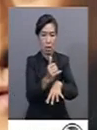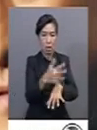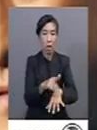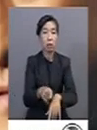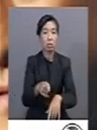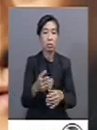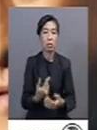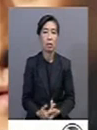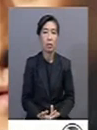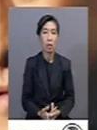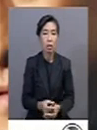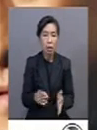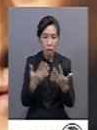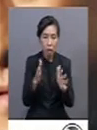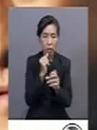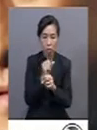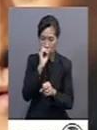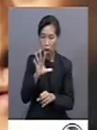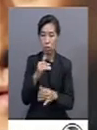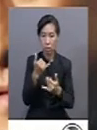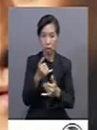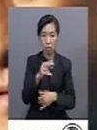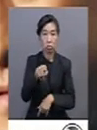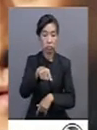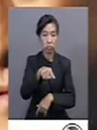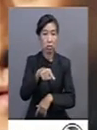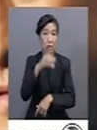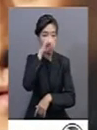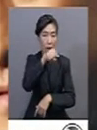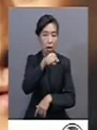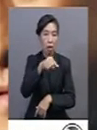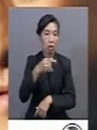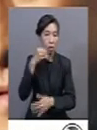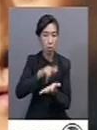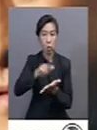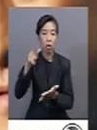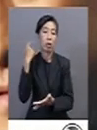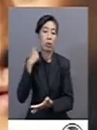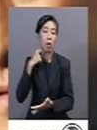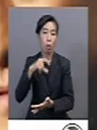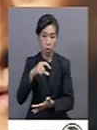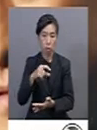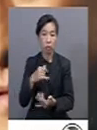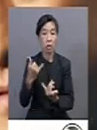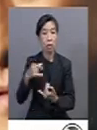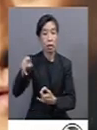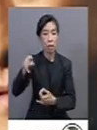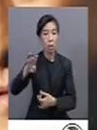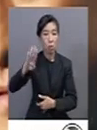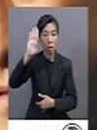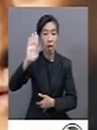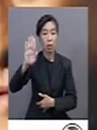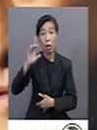จ้าหน้าที่ท้ายที่สุดนะครับก็พาหลิวเต้าหัวไปที่ฮ่องกงเพื่อรักษาโดยด่วน ครับล่าสุดนะครับต้นสังกัดนะครับแถล